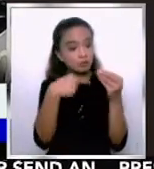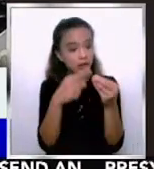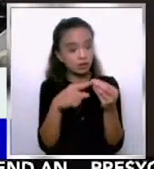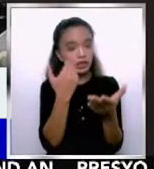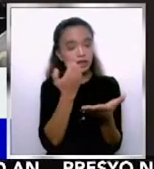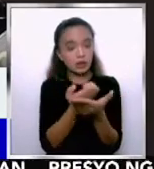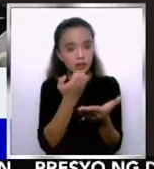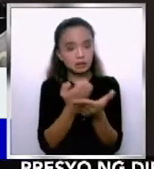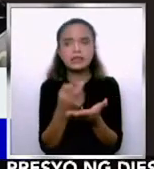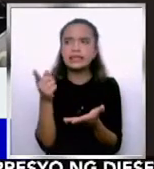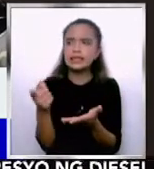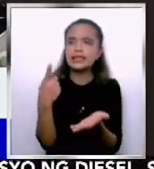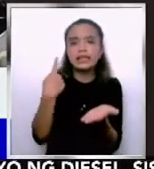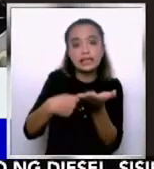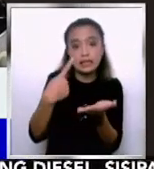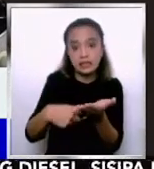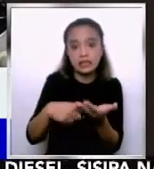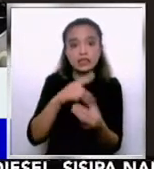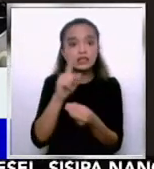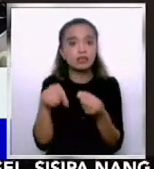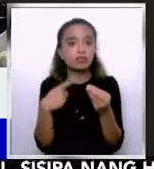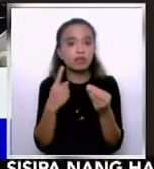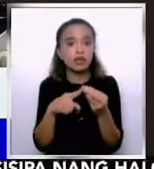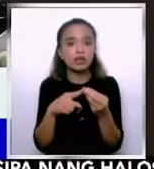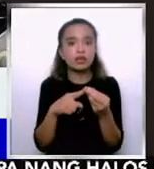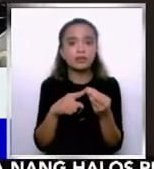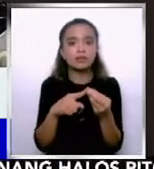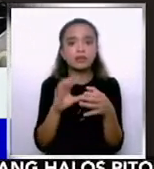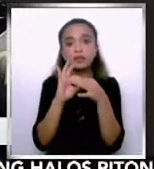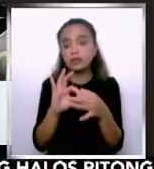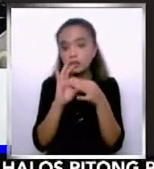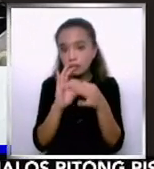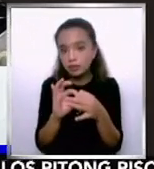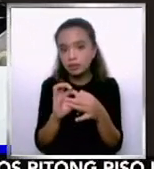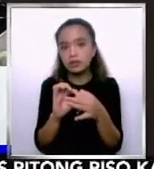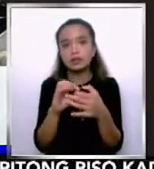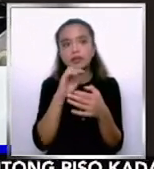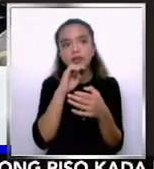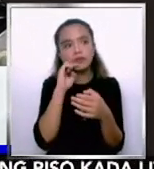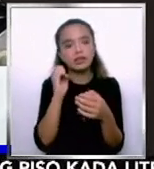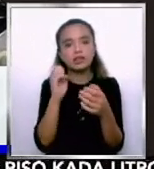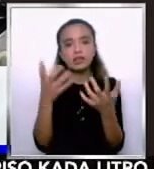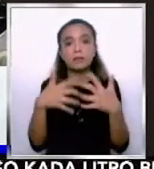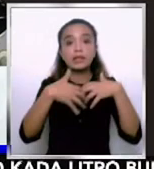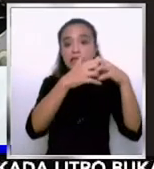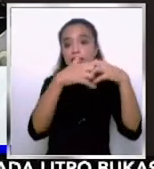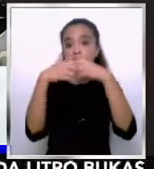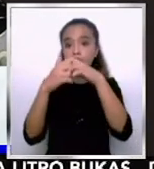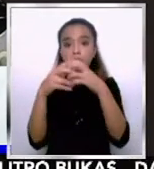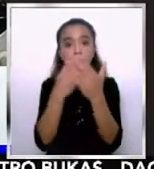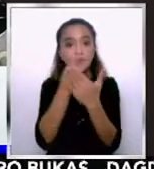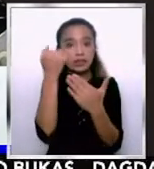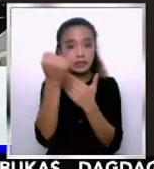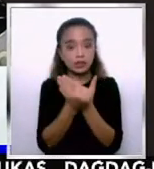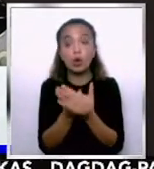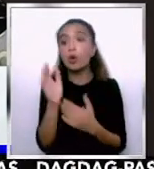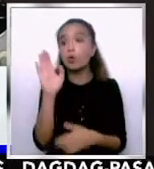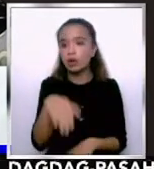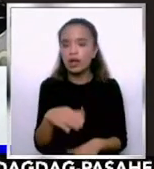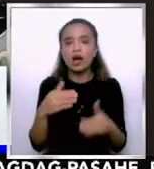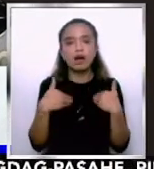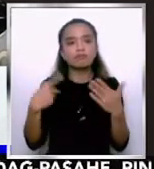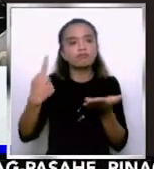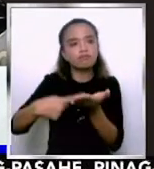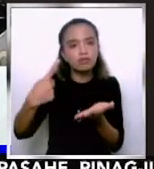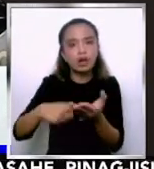talked about possible cooperation in infrastructure projects. Oh, by the way, they also talked about COVID.